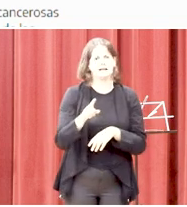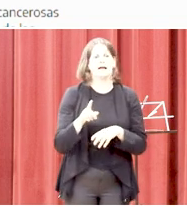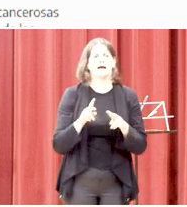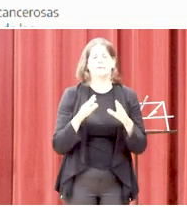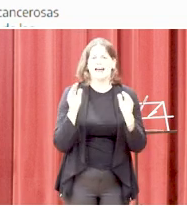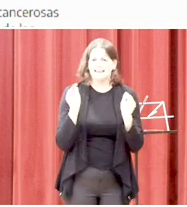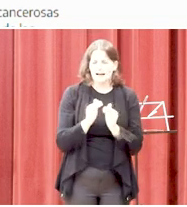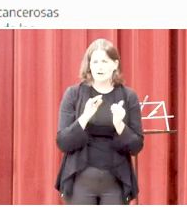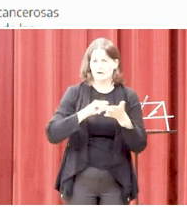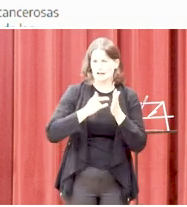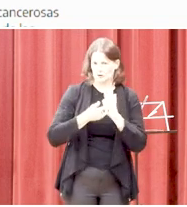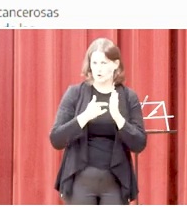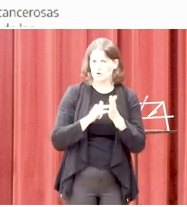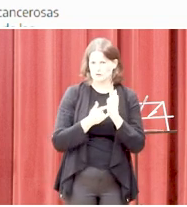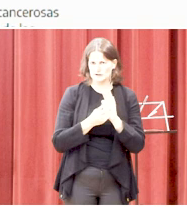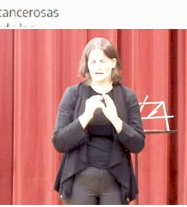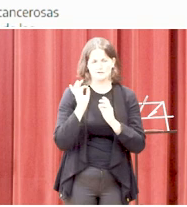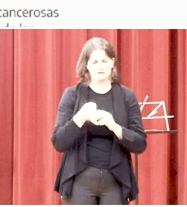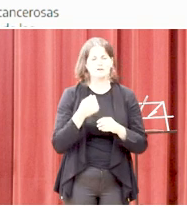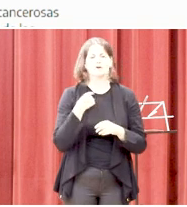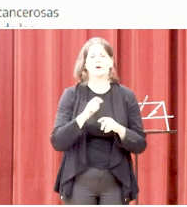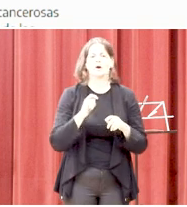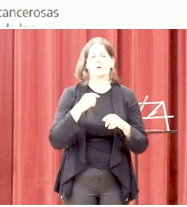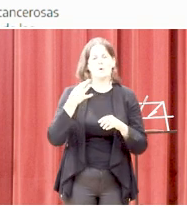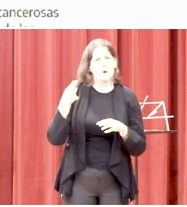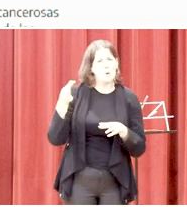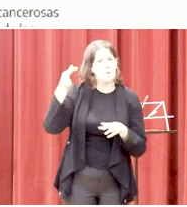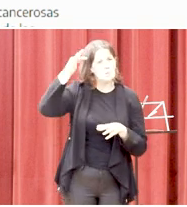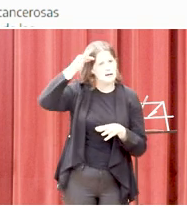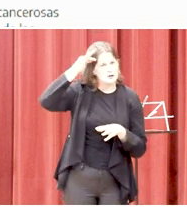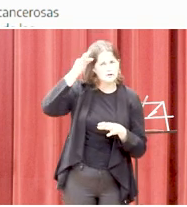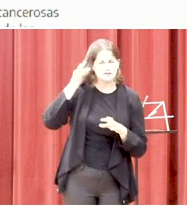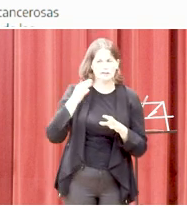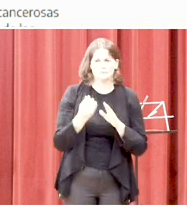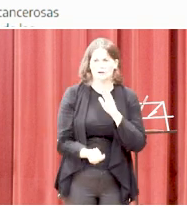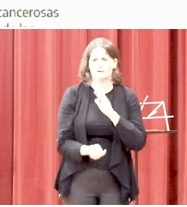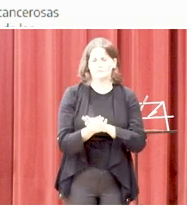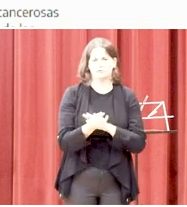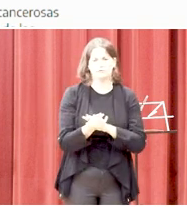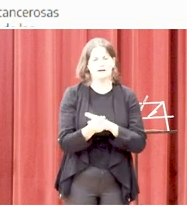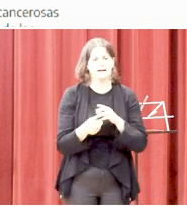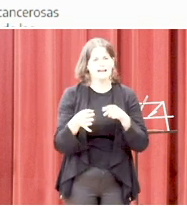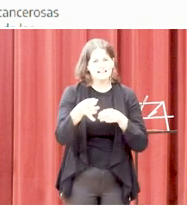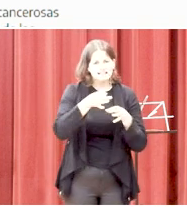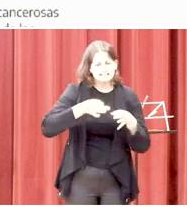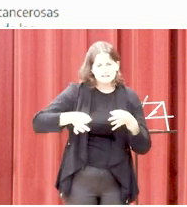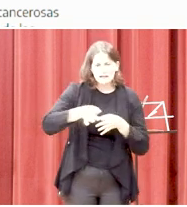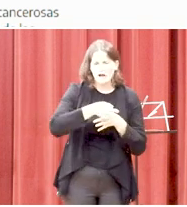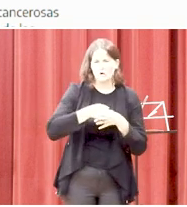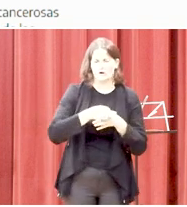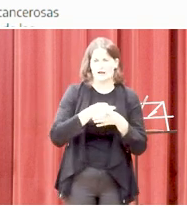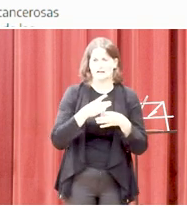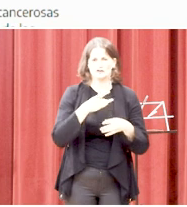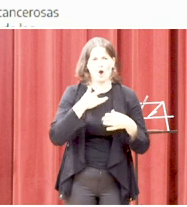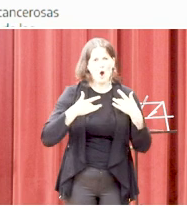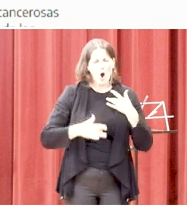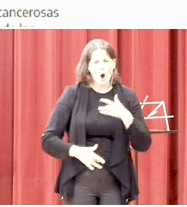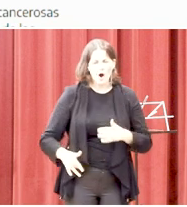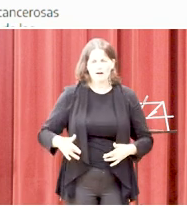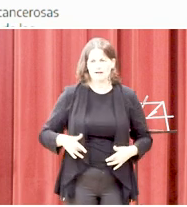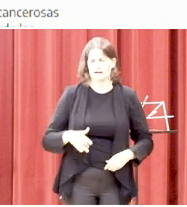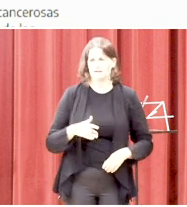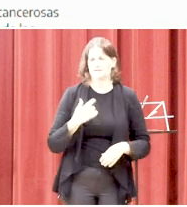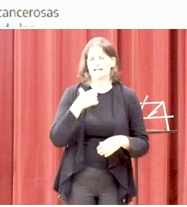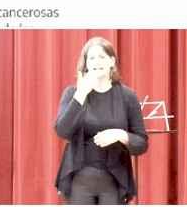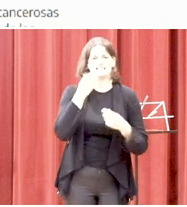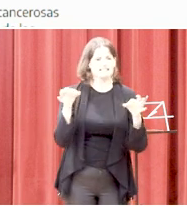òrgans que tens complicats sense necessitat d'una intervenció quirúrgica. O sigui, és espectacular les coses que fan a nivell de salut i